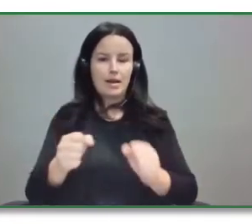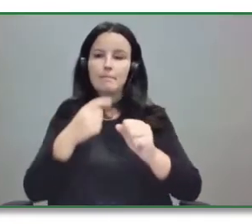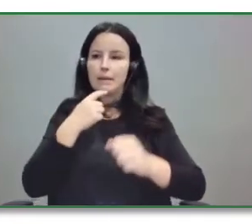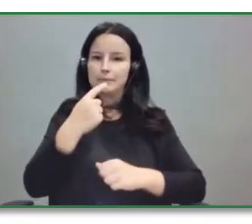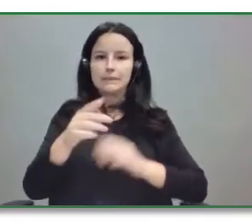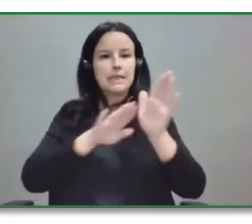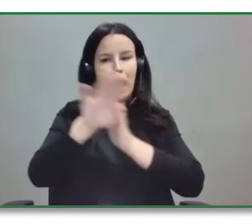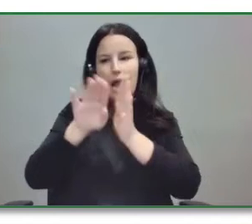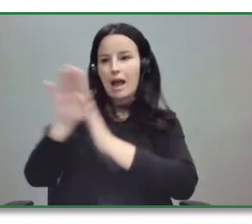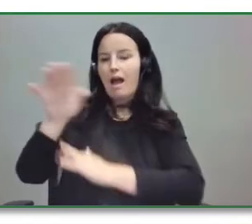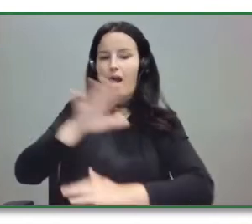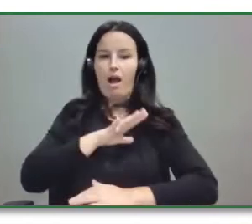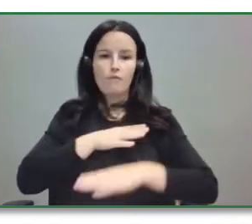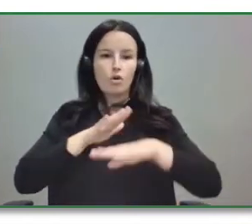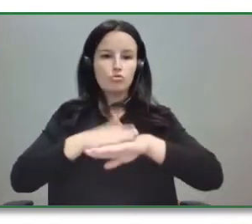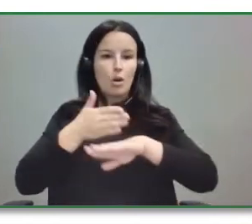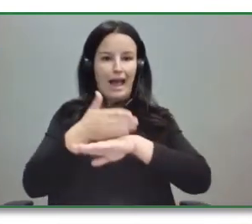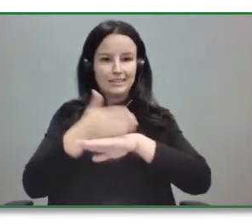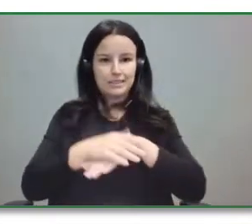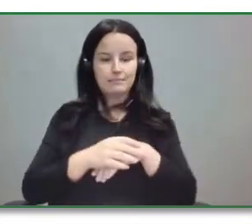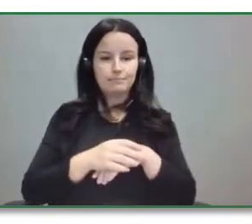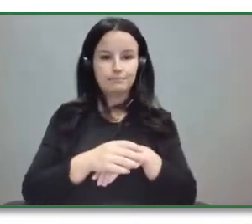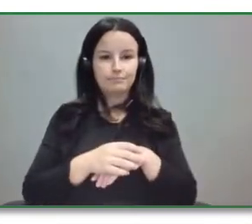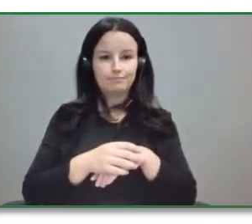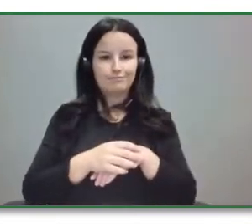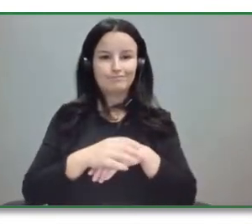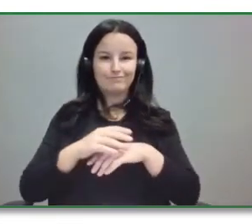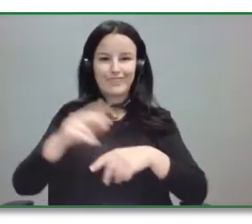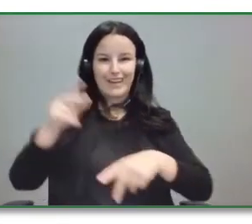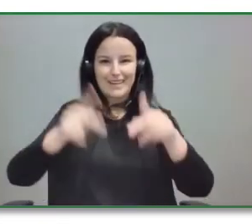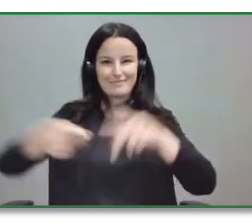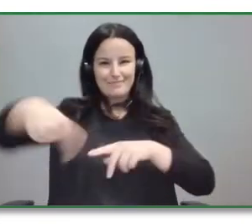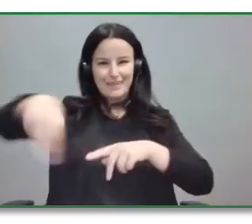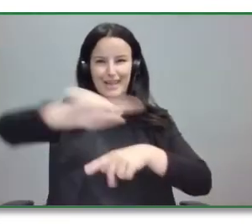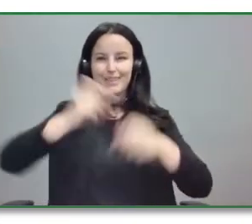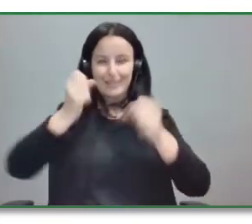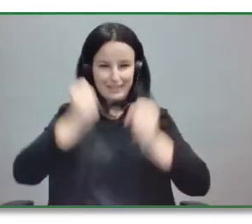d'accès prévues. Cela a permis à la communauté de s'exprimer pendant